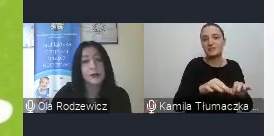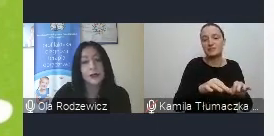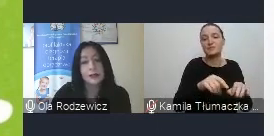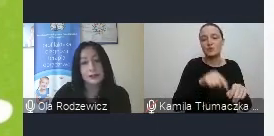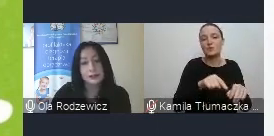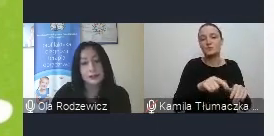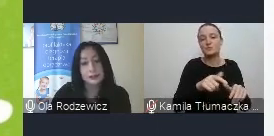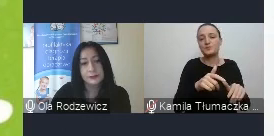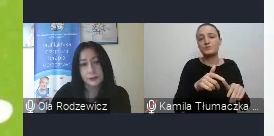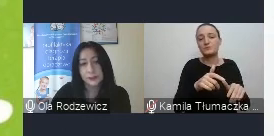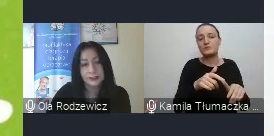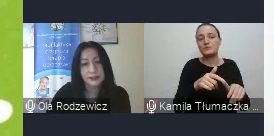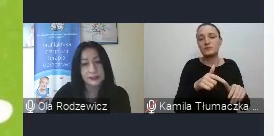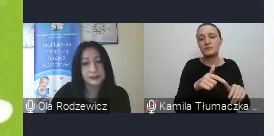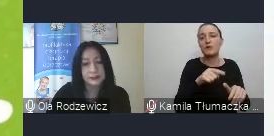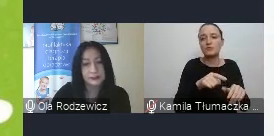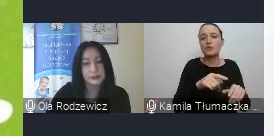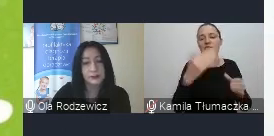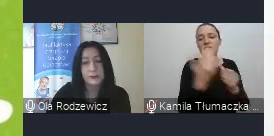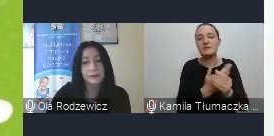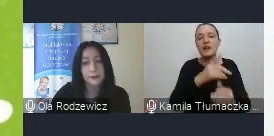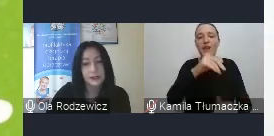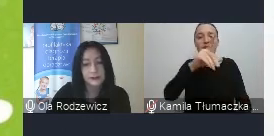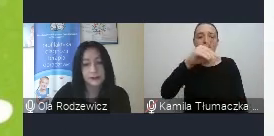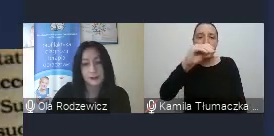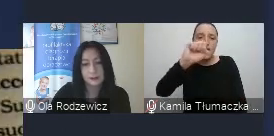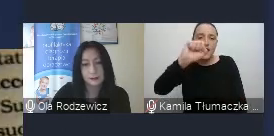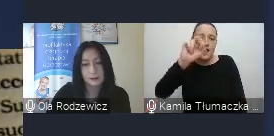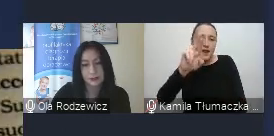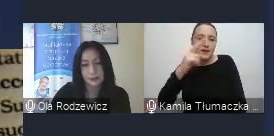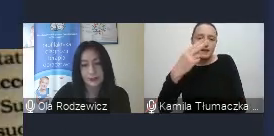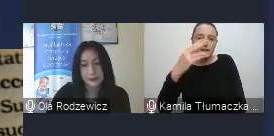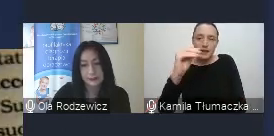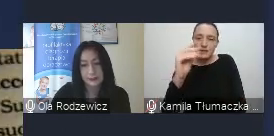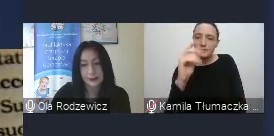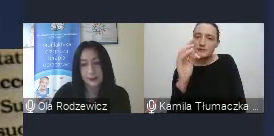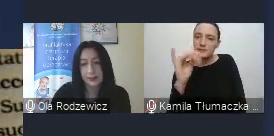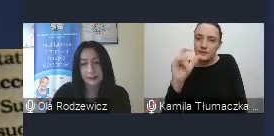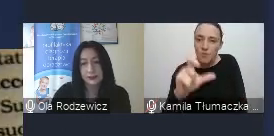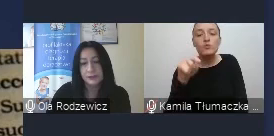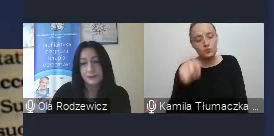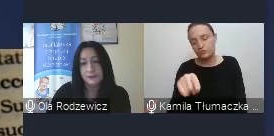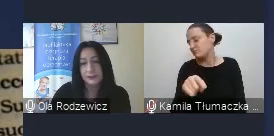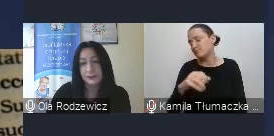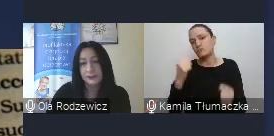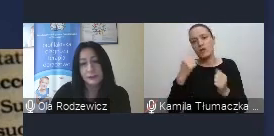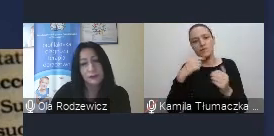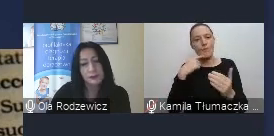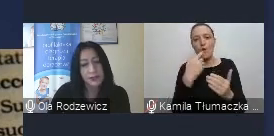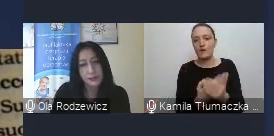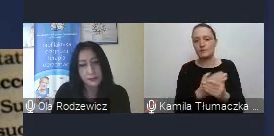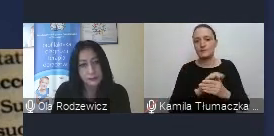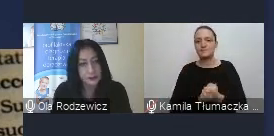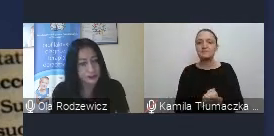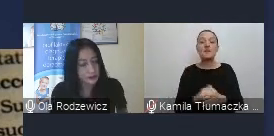to firmy Learnetic, to na pewno bardzo, bardzo polecam. I na